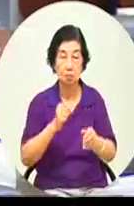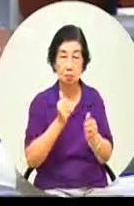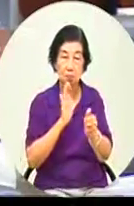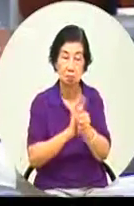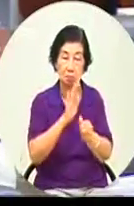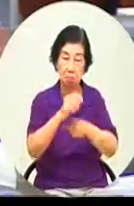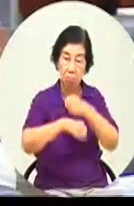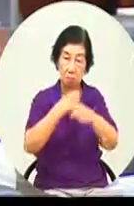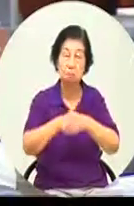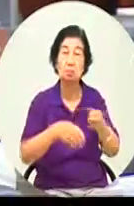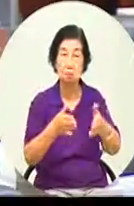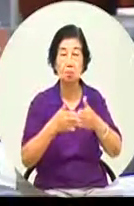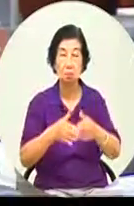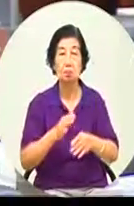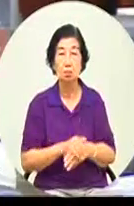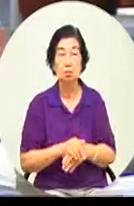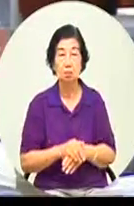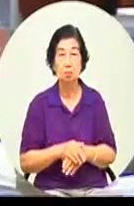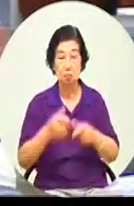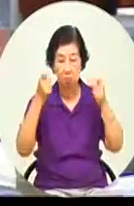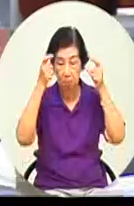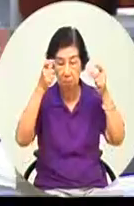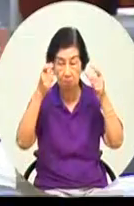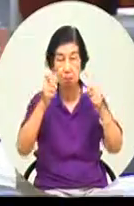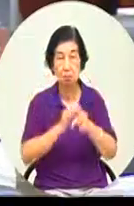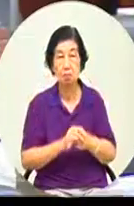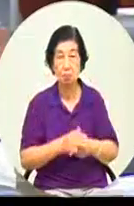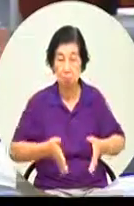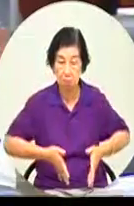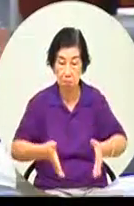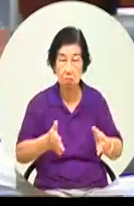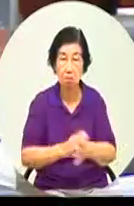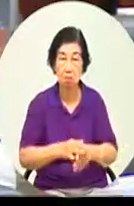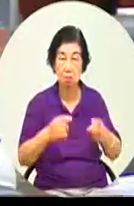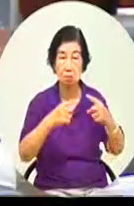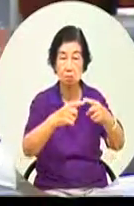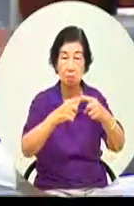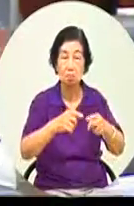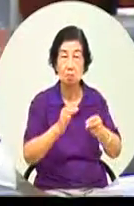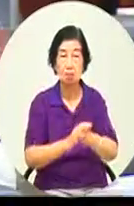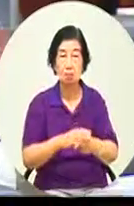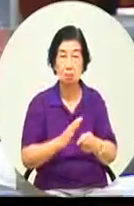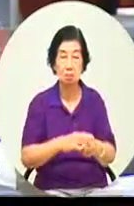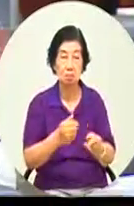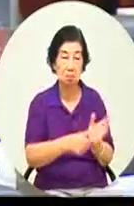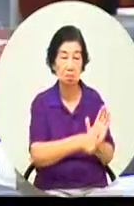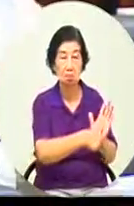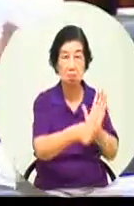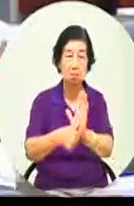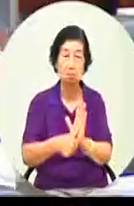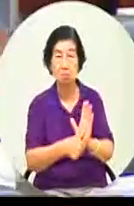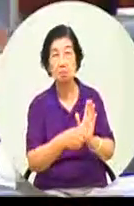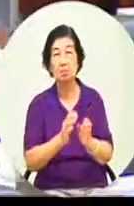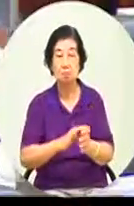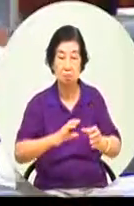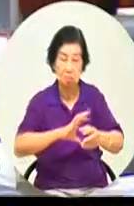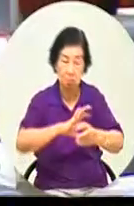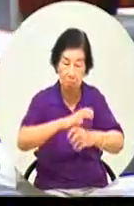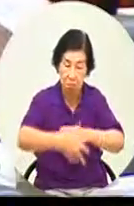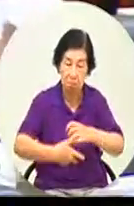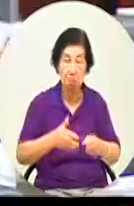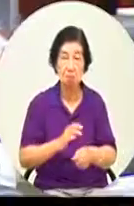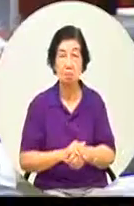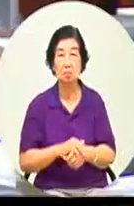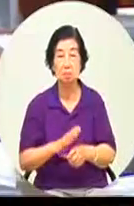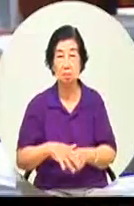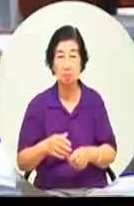的在地的观光可以来名扬世界，让我们的咱开遐侪钱啊，而